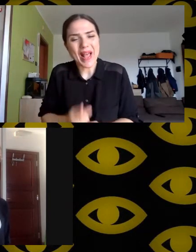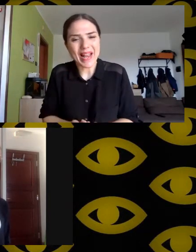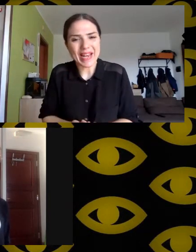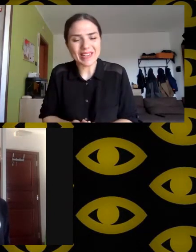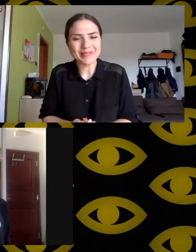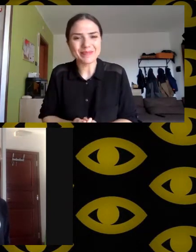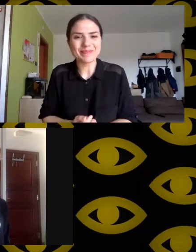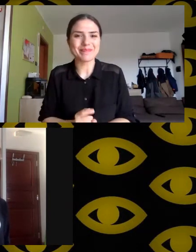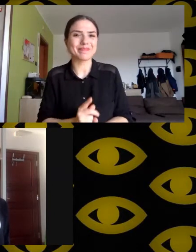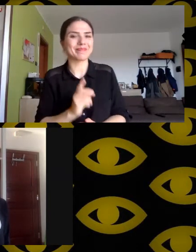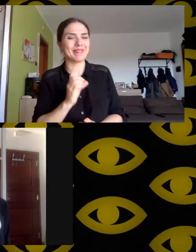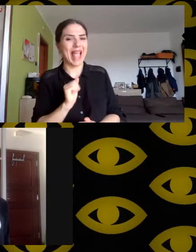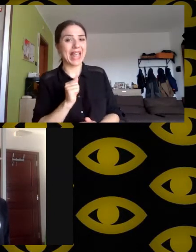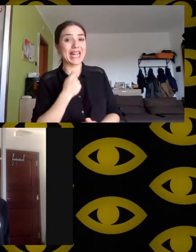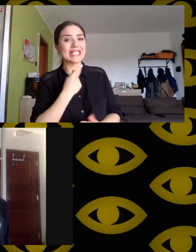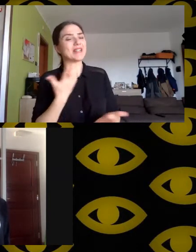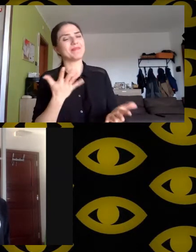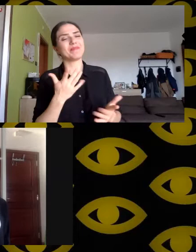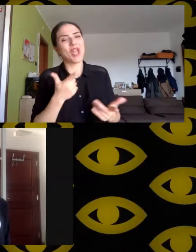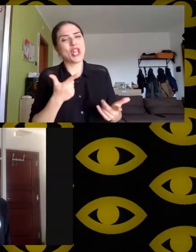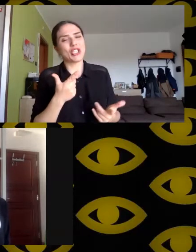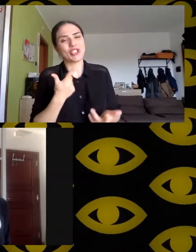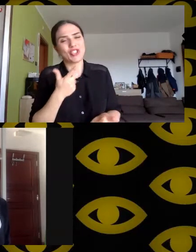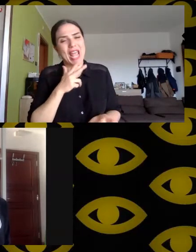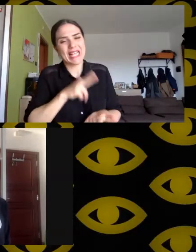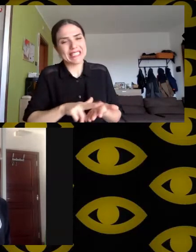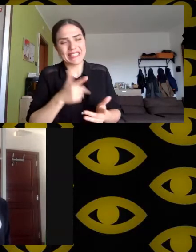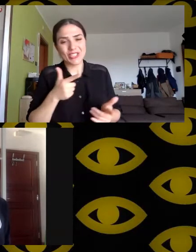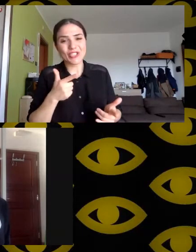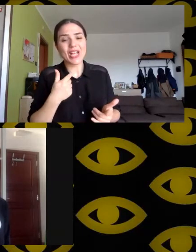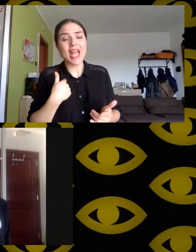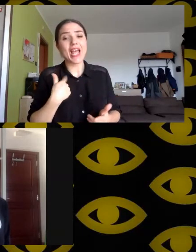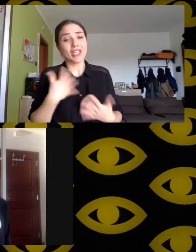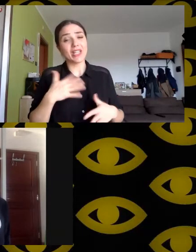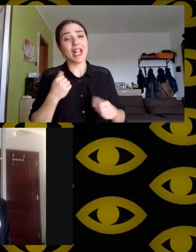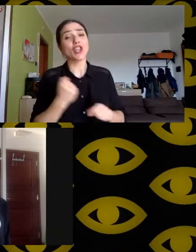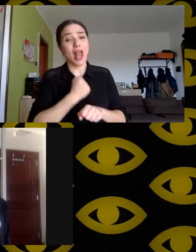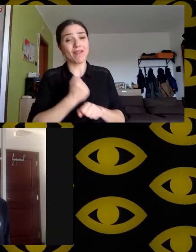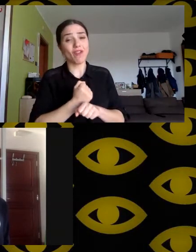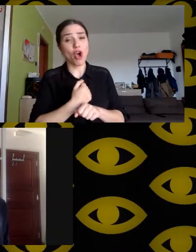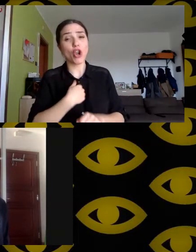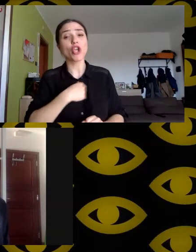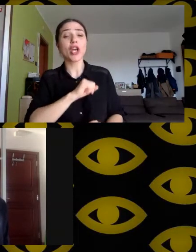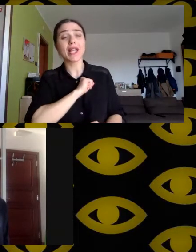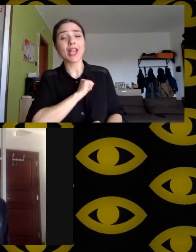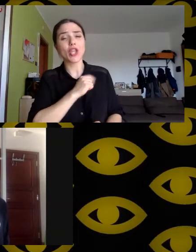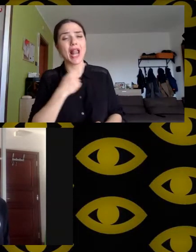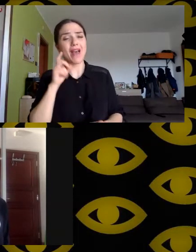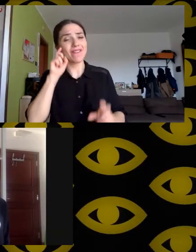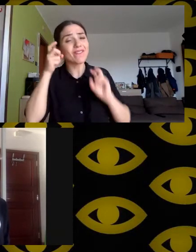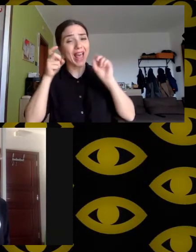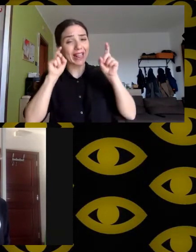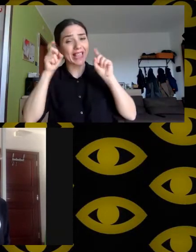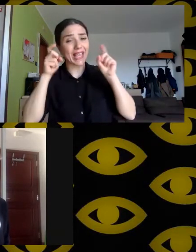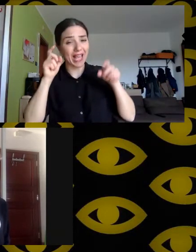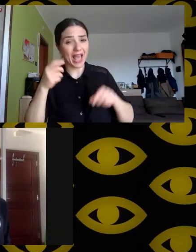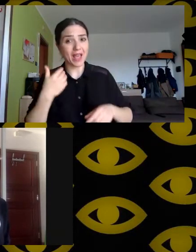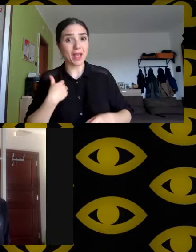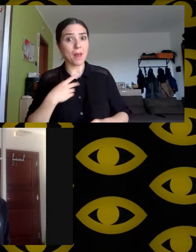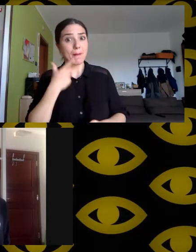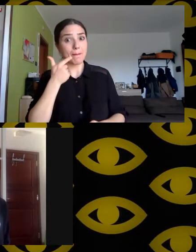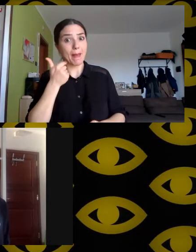ricetta. Sicuramente c'è tanto lavoro. Io credo nella fatica, tanto. Ho un papà che è un